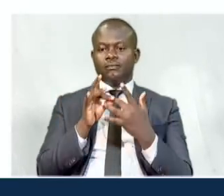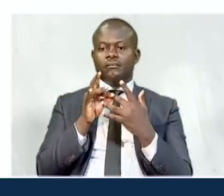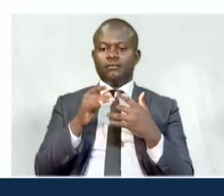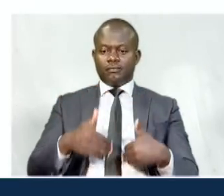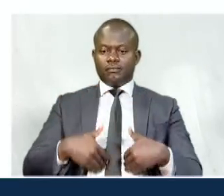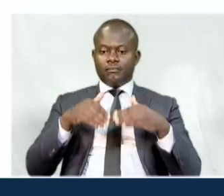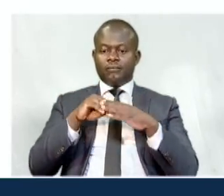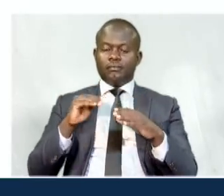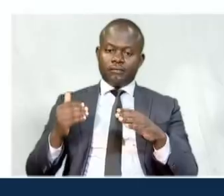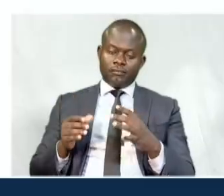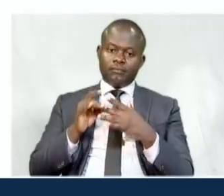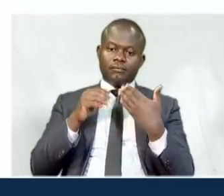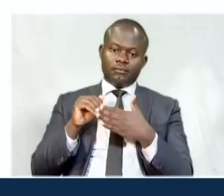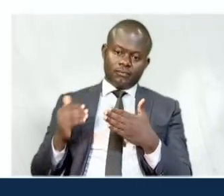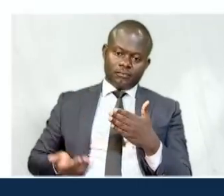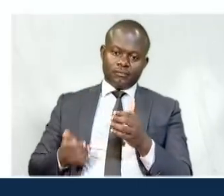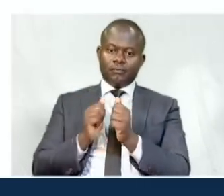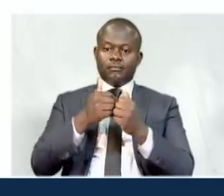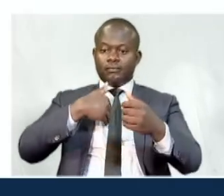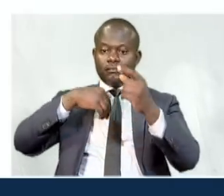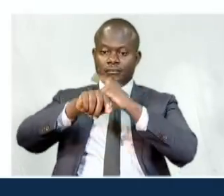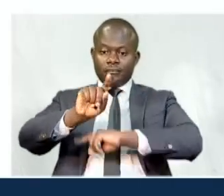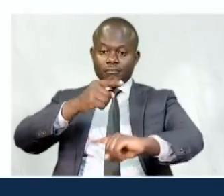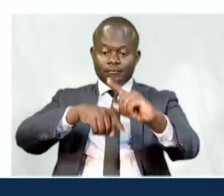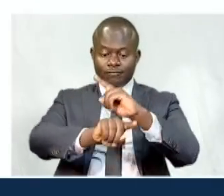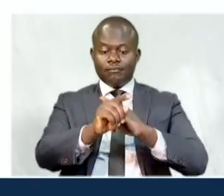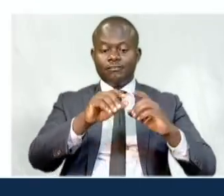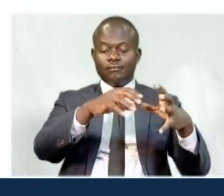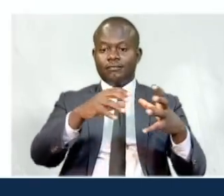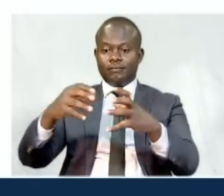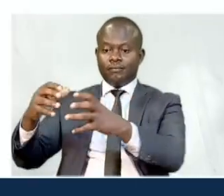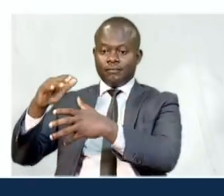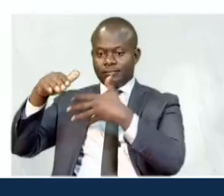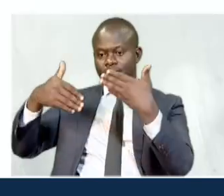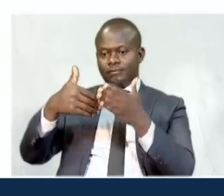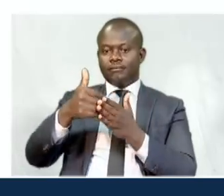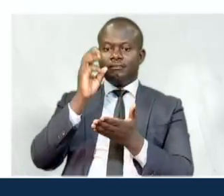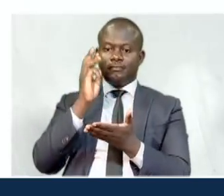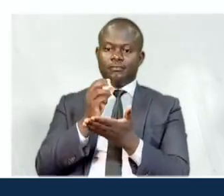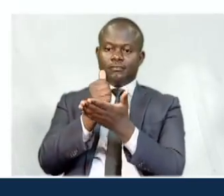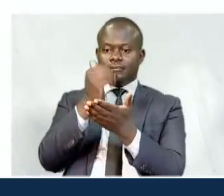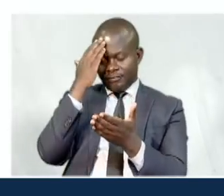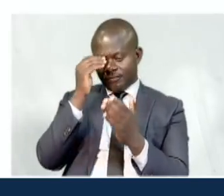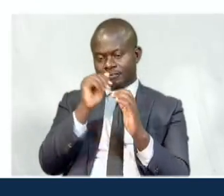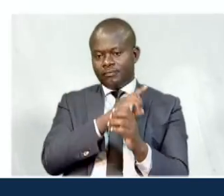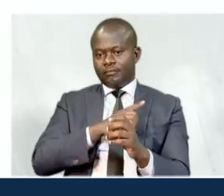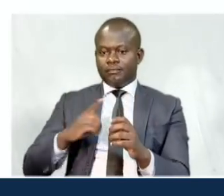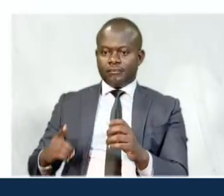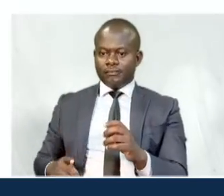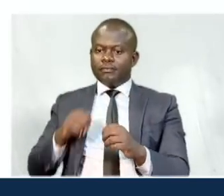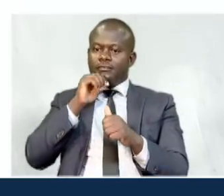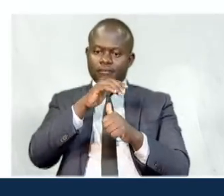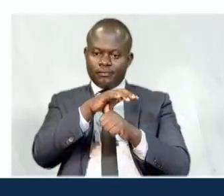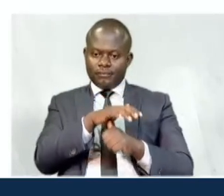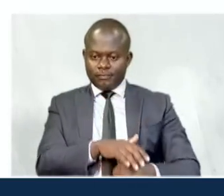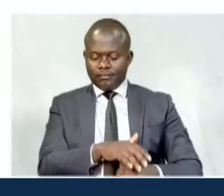by'umwihariko abagore n'abafite ubumuga, nibyo bizafasha kugira ngo mu by'ukuri demokarasi